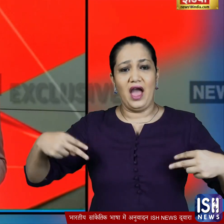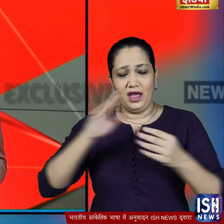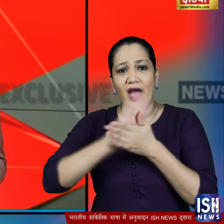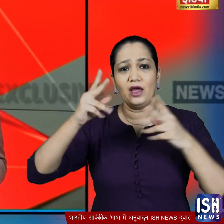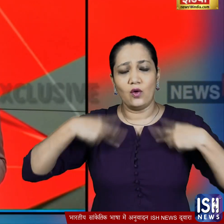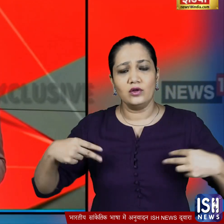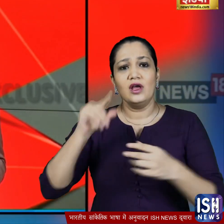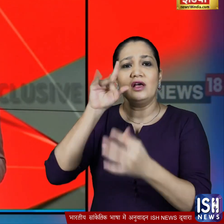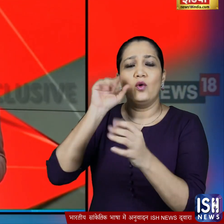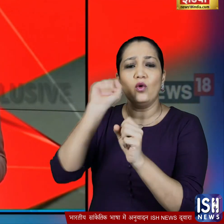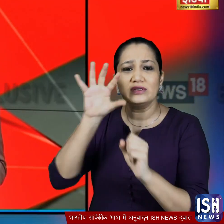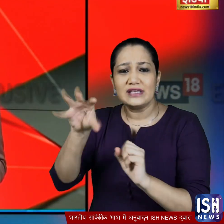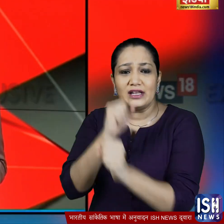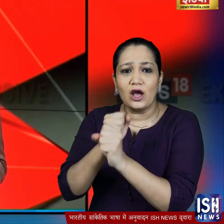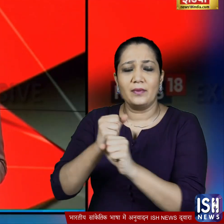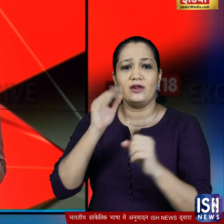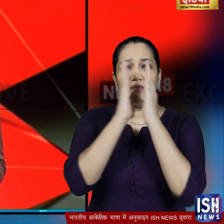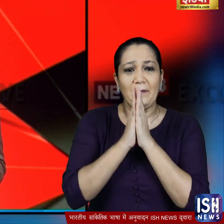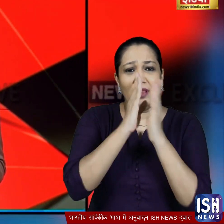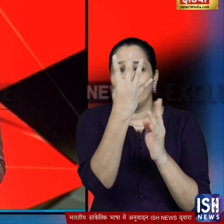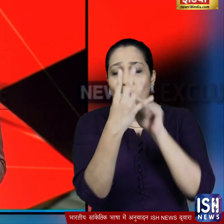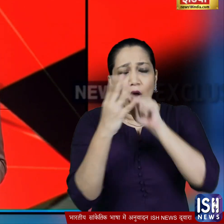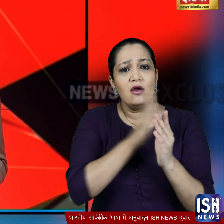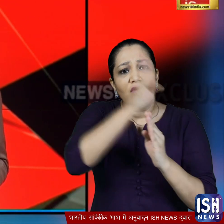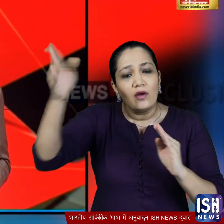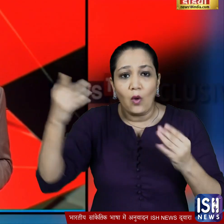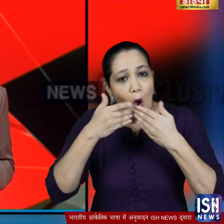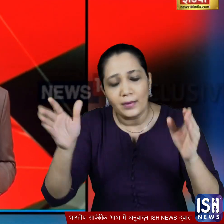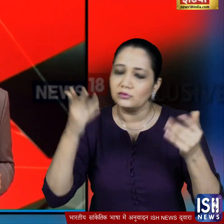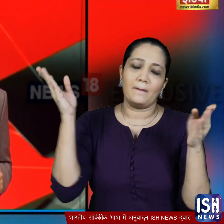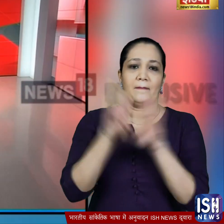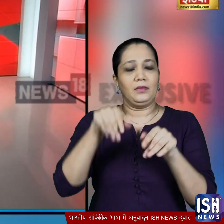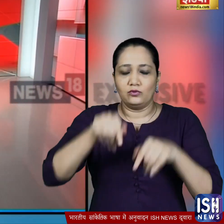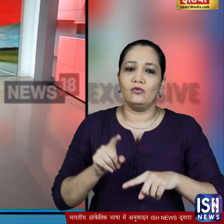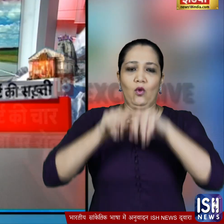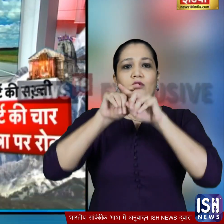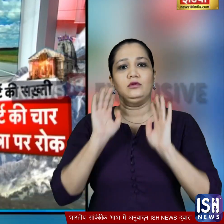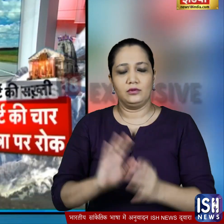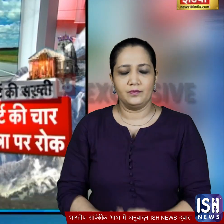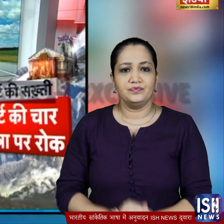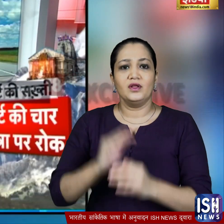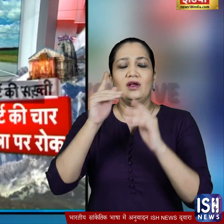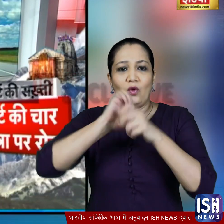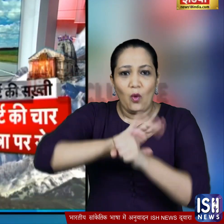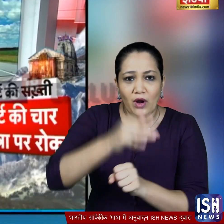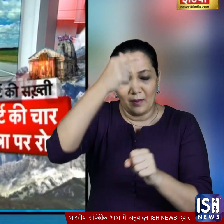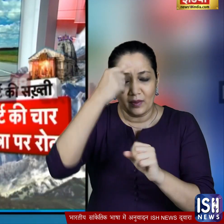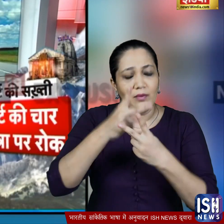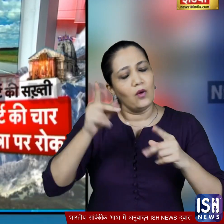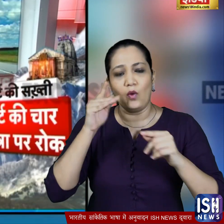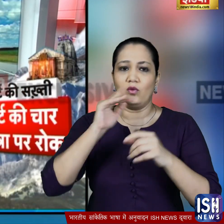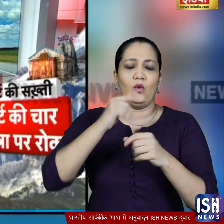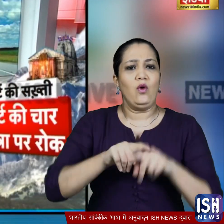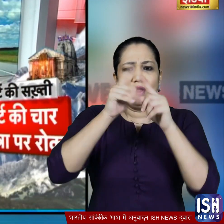धाम यात्रा शुरू करने के फैसले पर रोक लगा दी। न्यूज 18 के अनुपम त्रिवेदी की रिपोर्ट है कि कोरोना संकट की वजह से 4 धाम यात्रा पर रोक लगाते